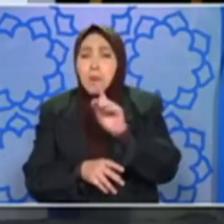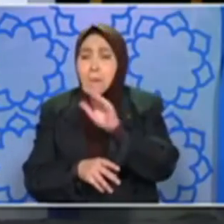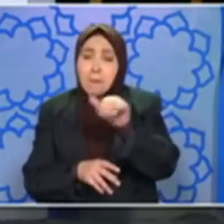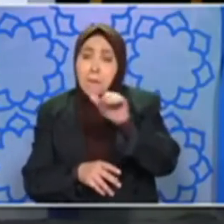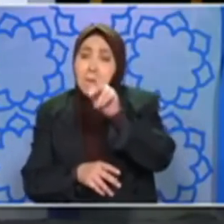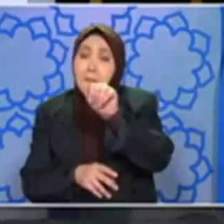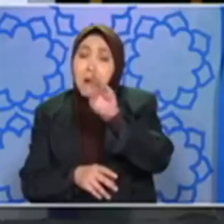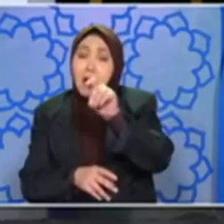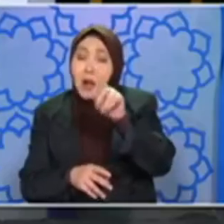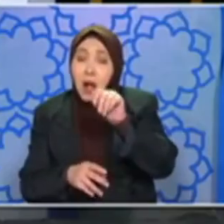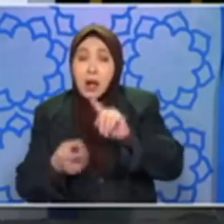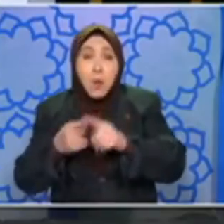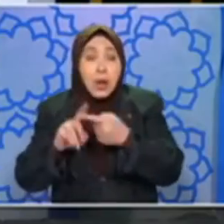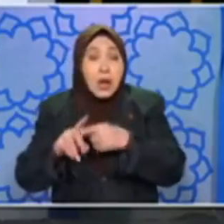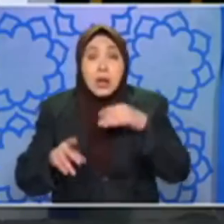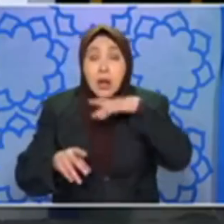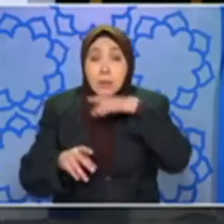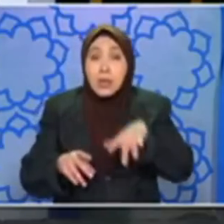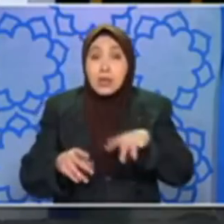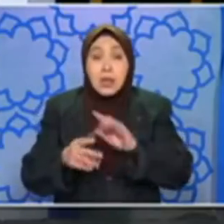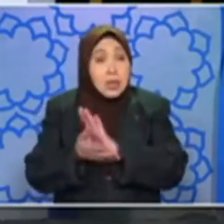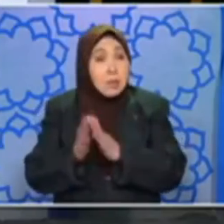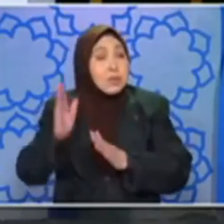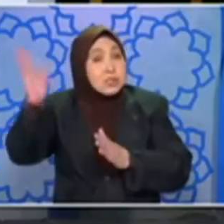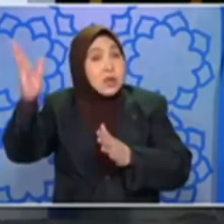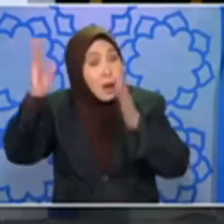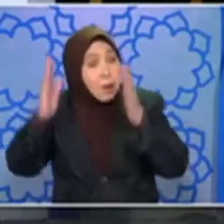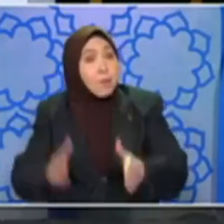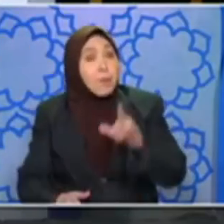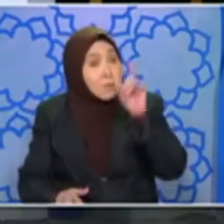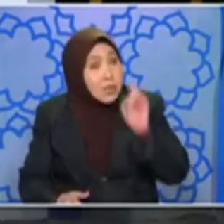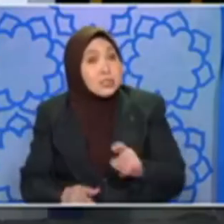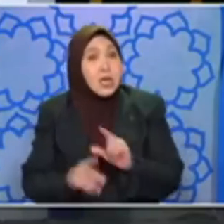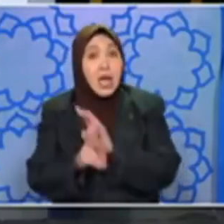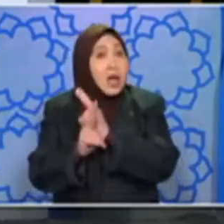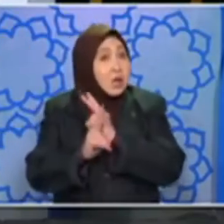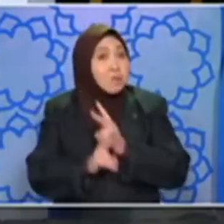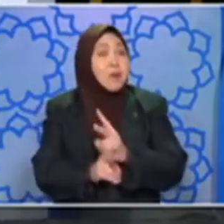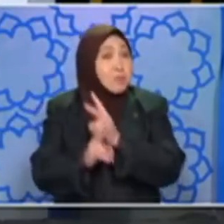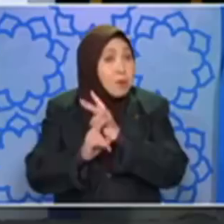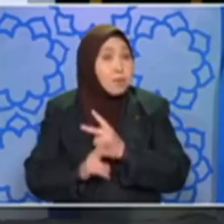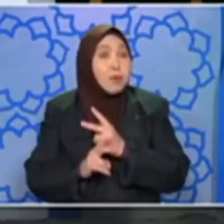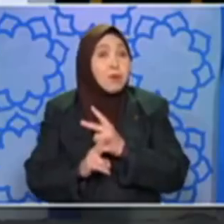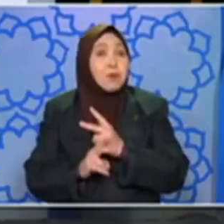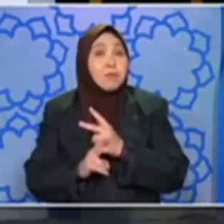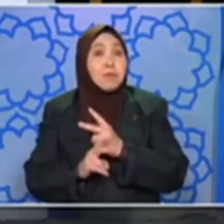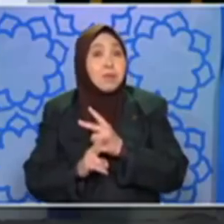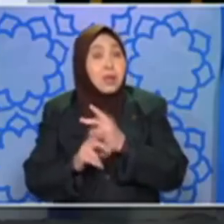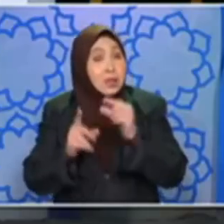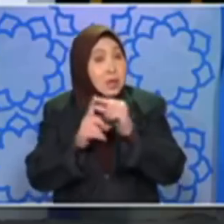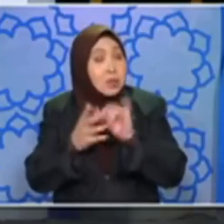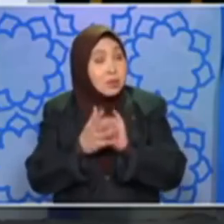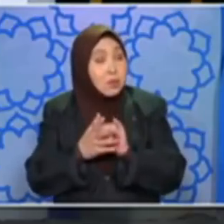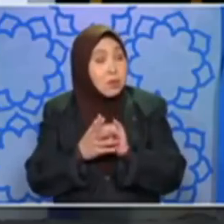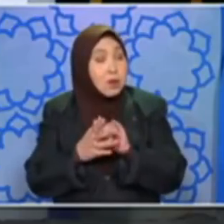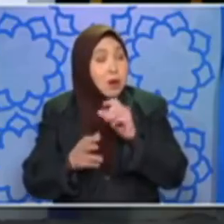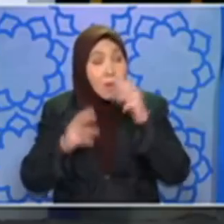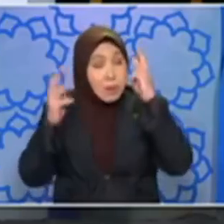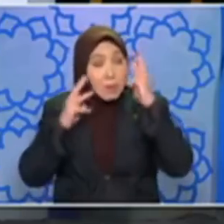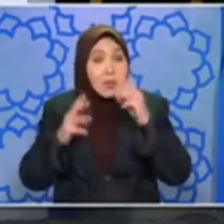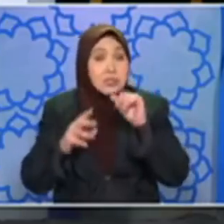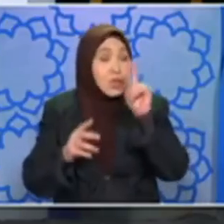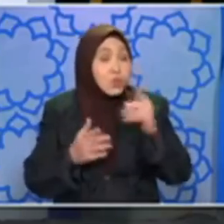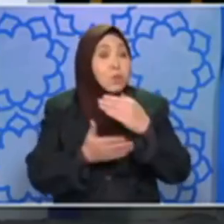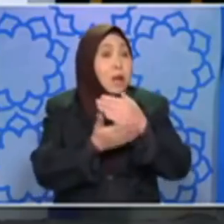Sebenarnya bagi penceramah pun kena berjaga-jaga juga menggunakan perkataan itu. Pasal apa? Pasal sebenarnya Abu Bakar ni kalau ditimbang imannya satu